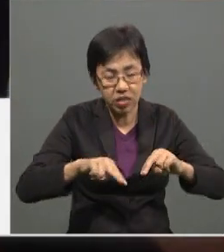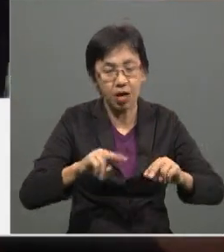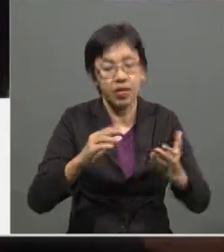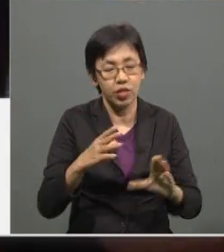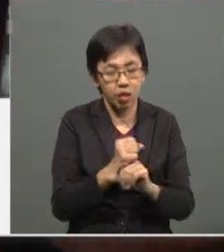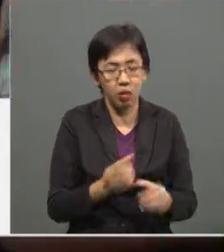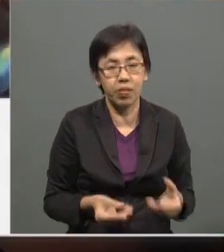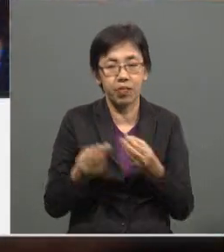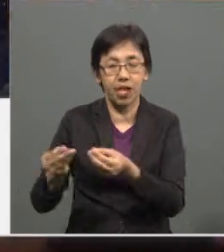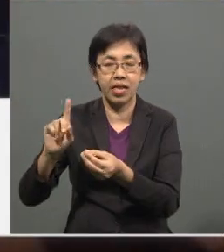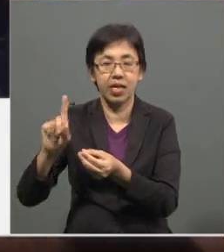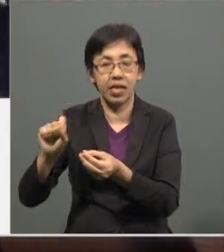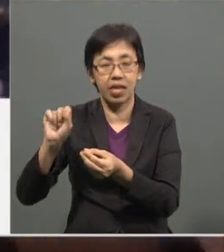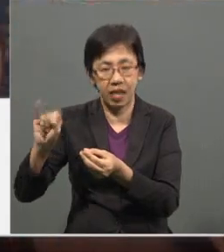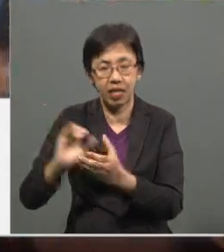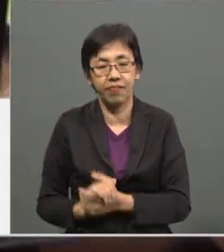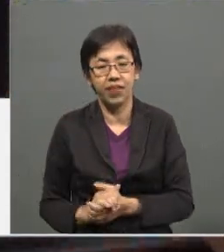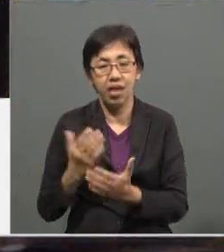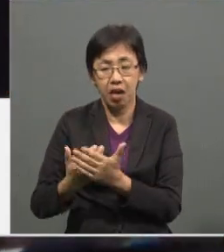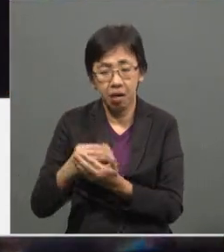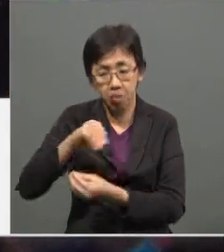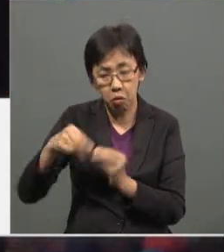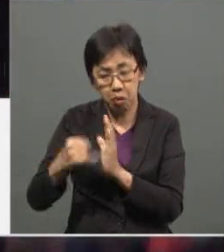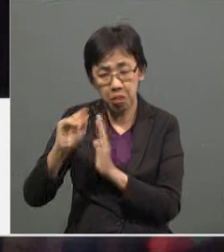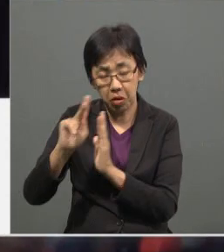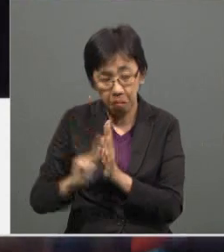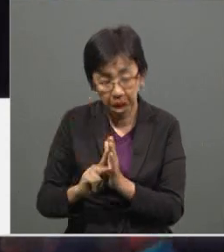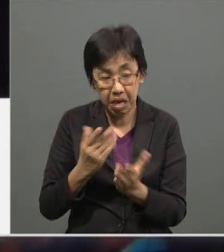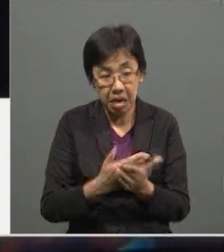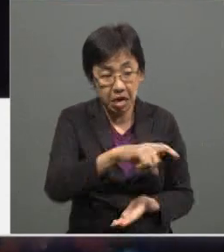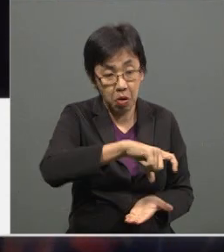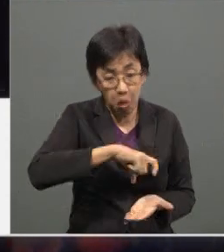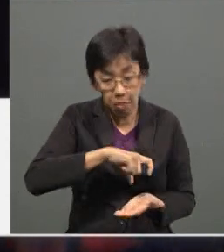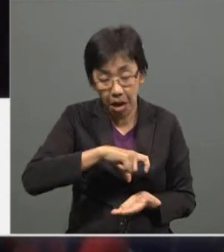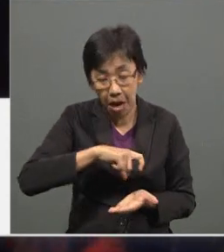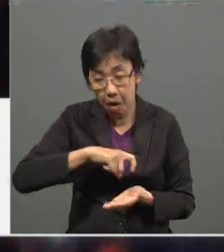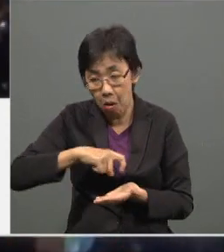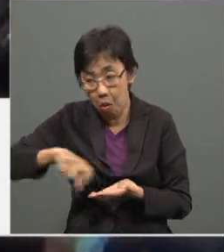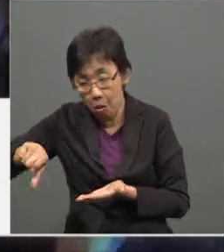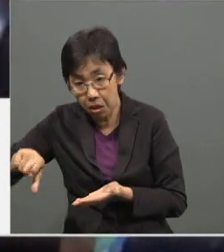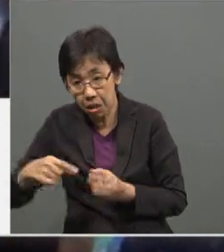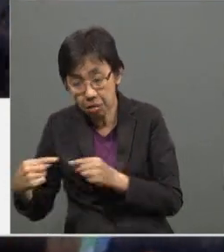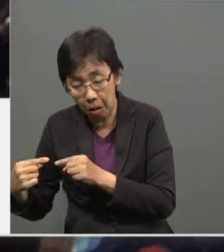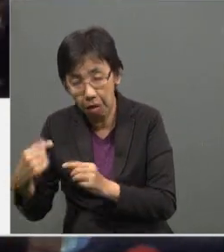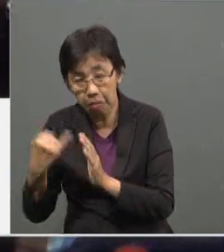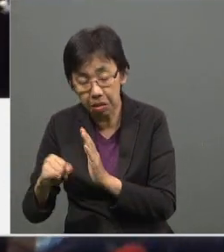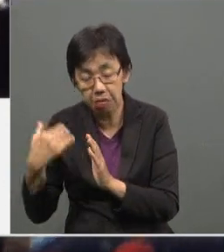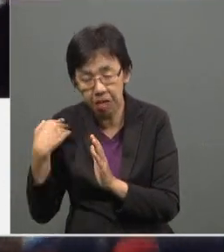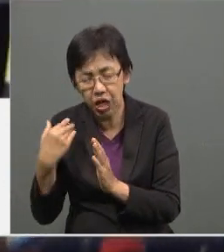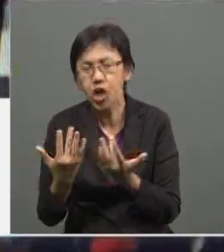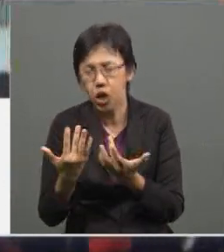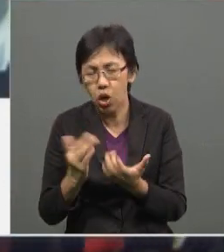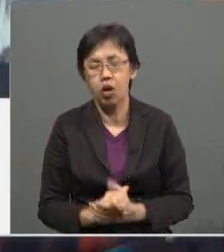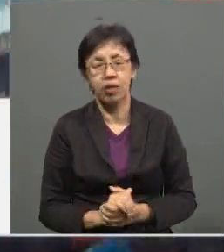นมันจะไปเข้าฟอกเงินหรือเปล่าประมาณนั้น สัปดาห์หน้าคิดว่าทุกอย่างมันน่าจะคลี่คลายและจบลงได้